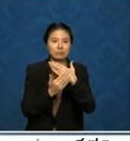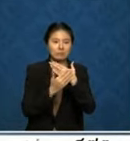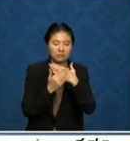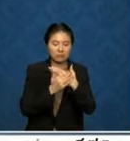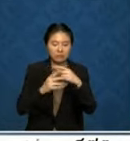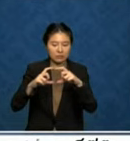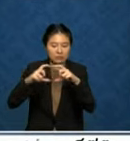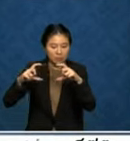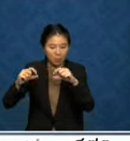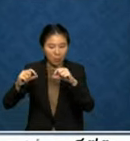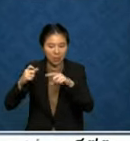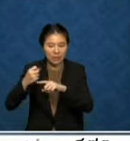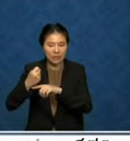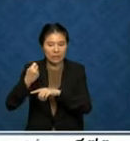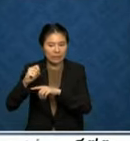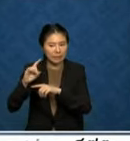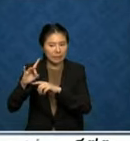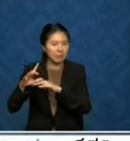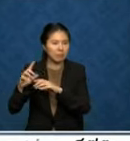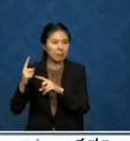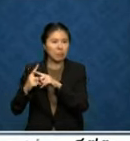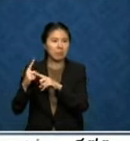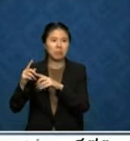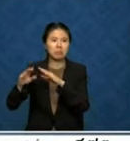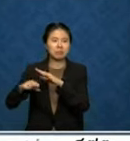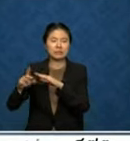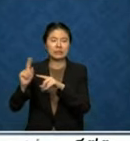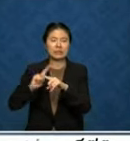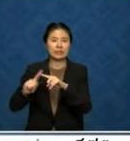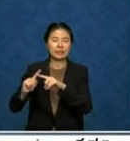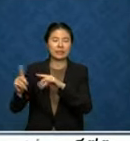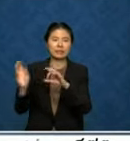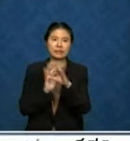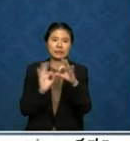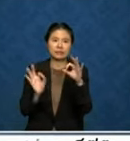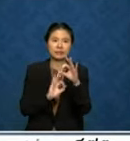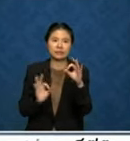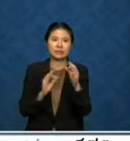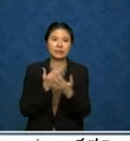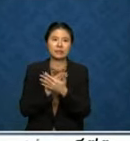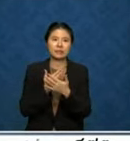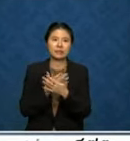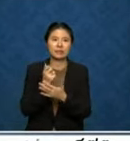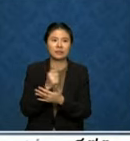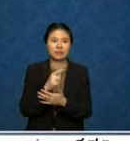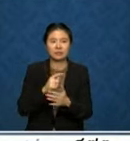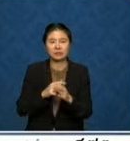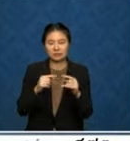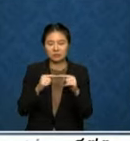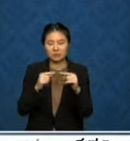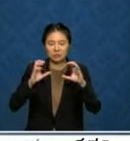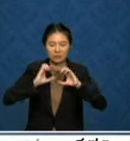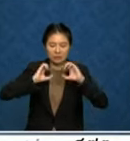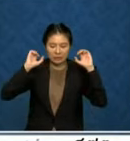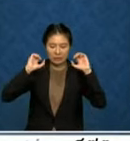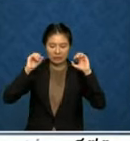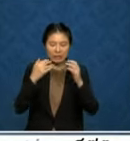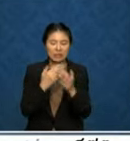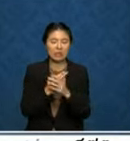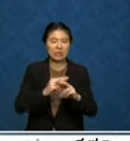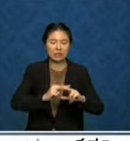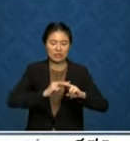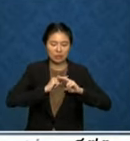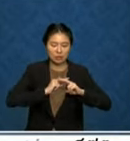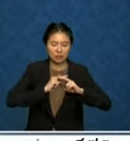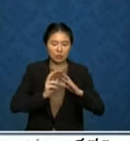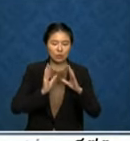อรายการเหล่านั้นผลิตขึ้นมาเองหรือเนื้อหาไหนเป็นเนื้อหาที่เกิดจากการจ่ายเงินไม่ว่าจะเป็นด้วยภาครัฐเอกชนบุคคลนักธุรกิ